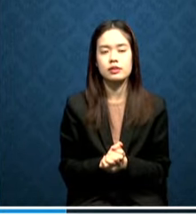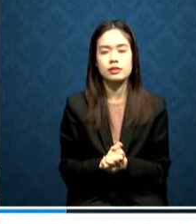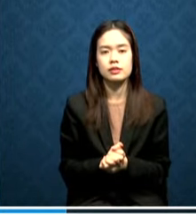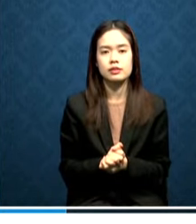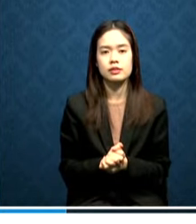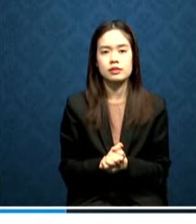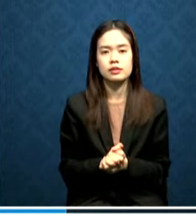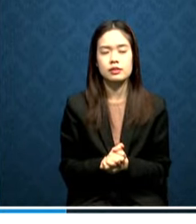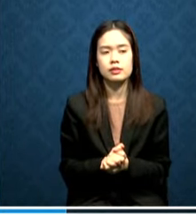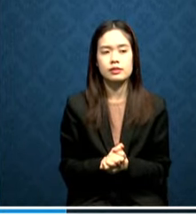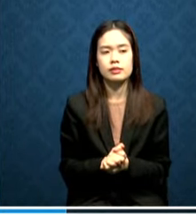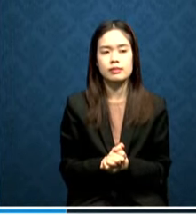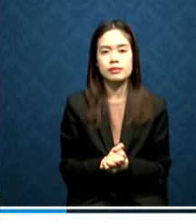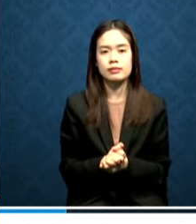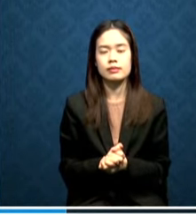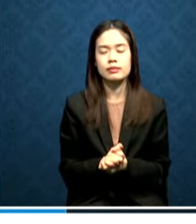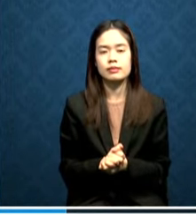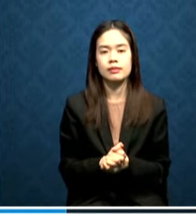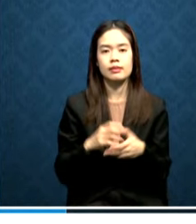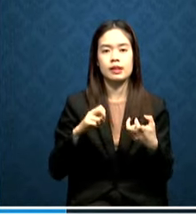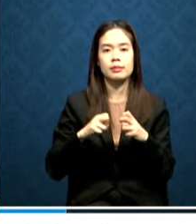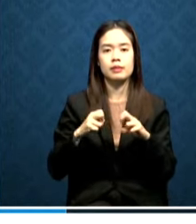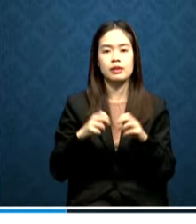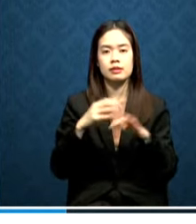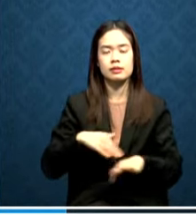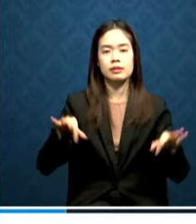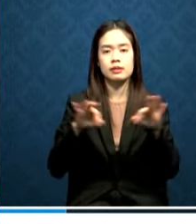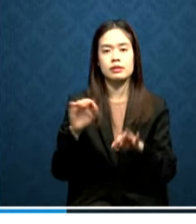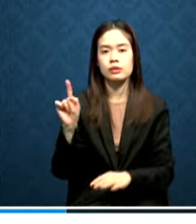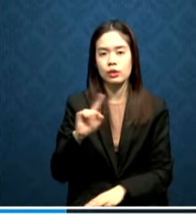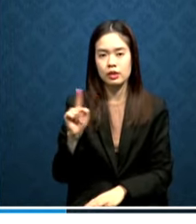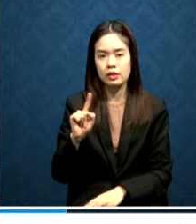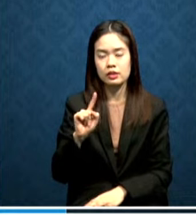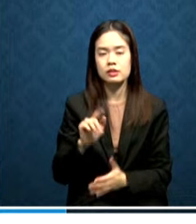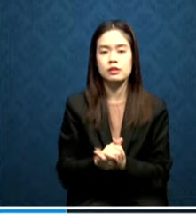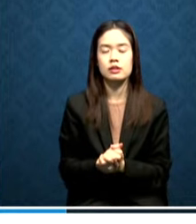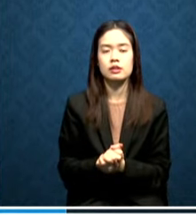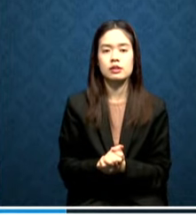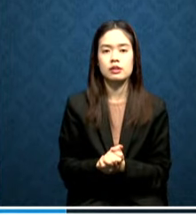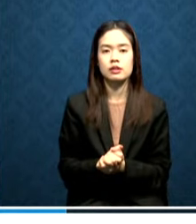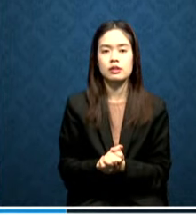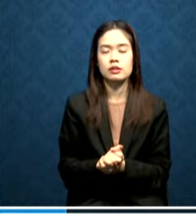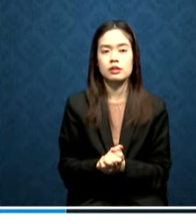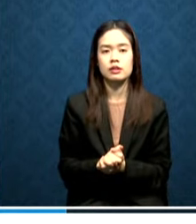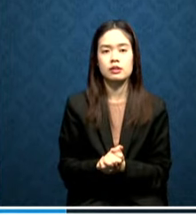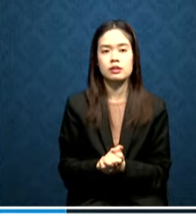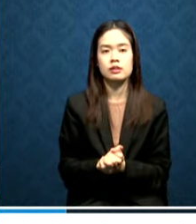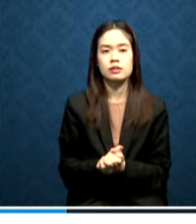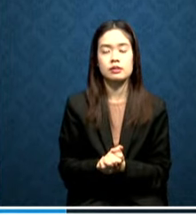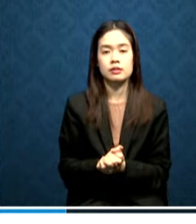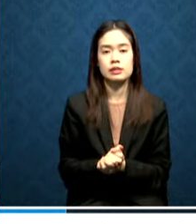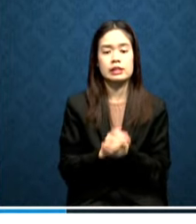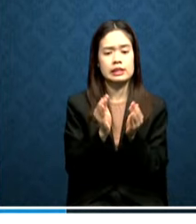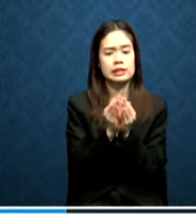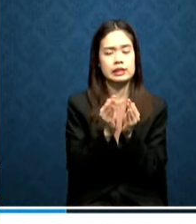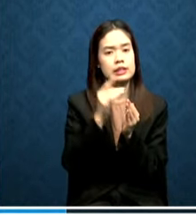ครับแต่ว่าปัญหาสำคัญเลยครับก็คือมันมีโอกาสที่เราจะไม่สามารถที่จะแสวงหาเสียงความส